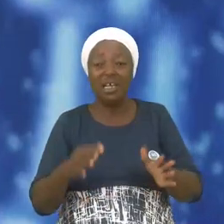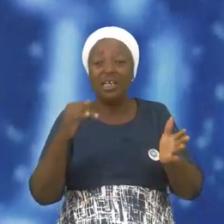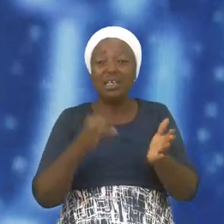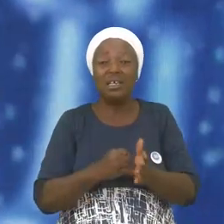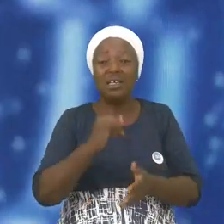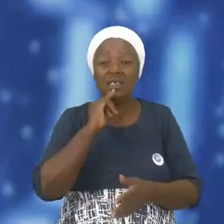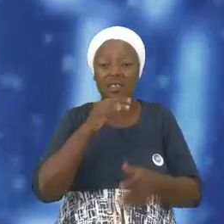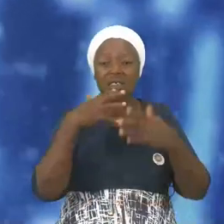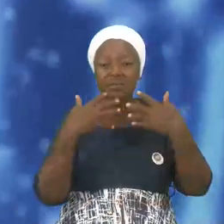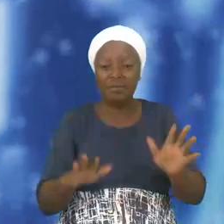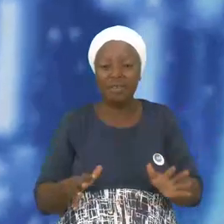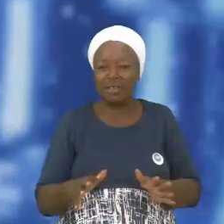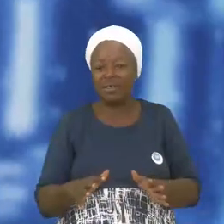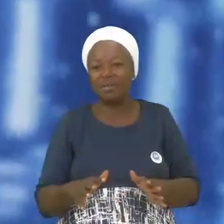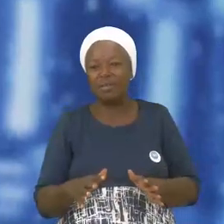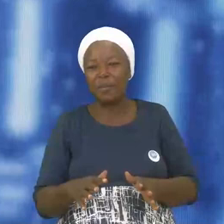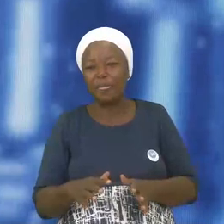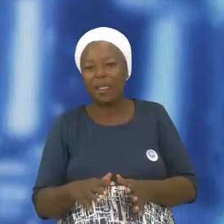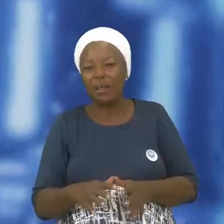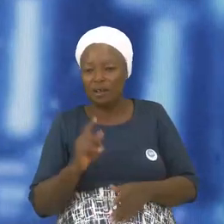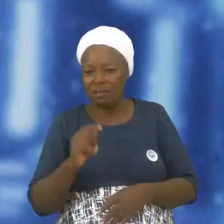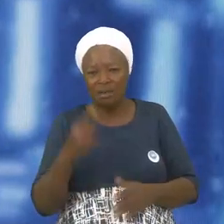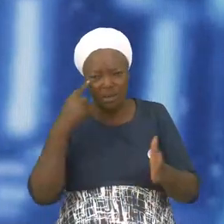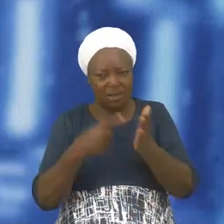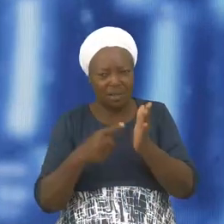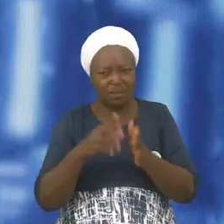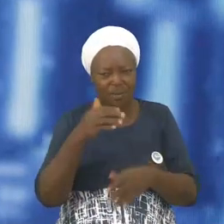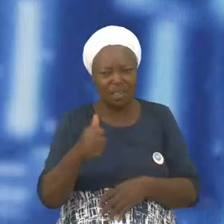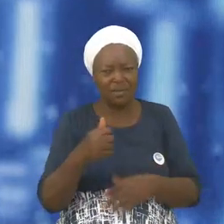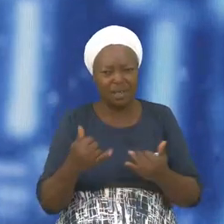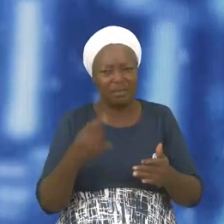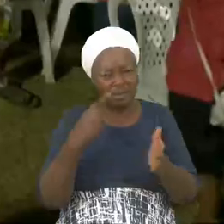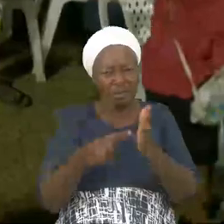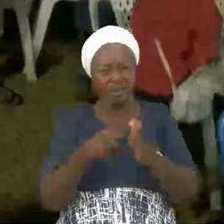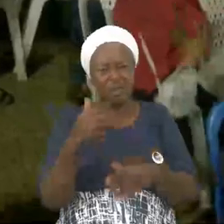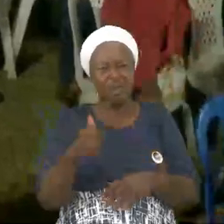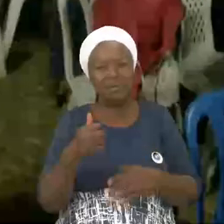Gloire à Dieu, c'est fait. C'est fait.